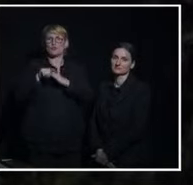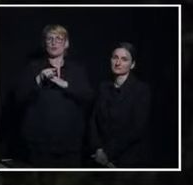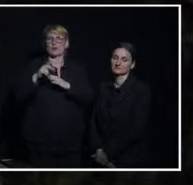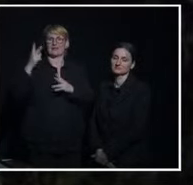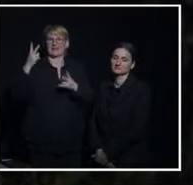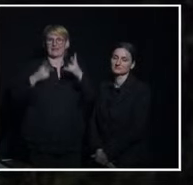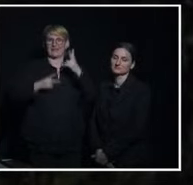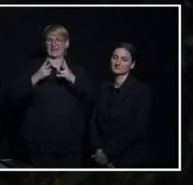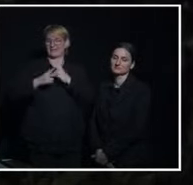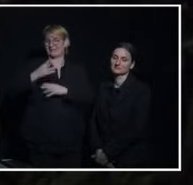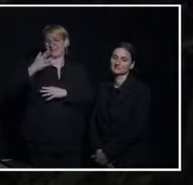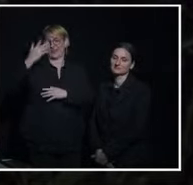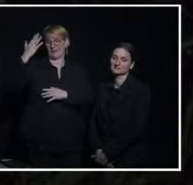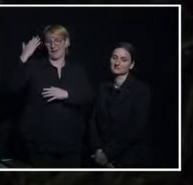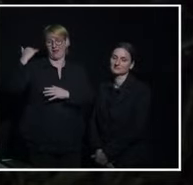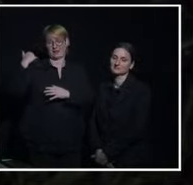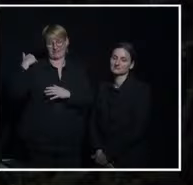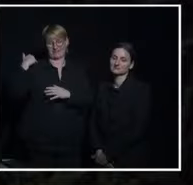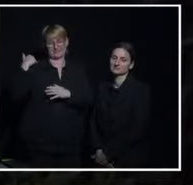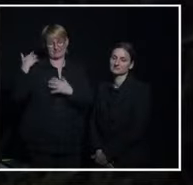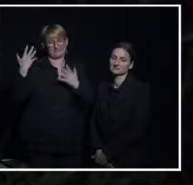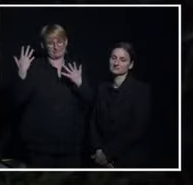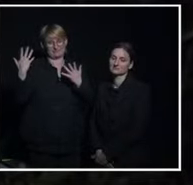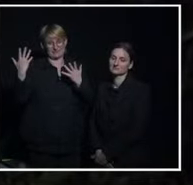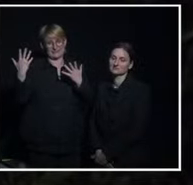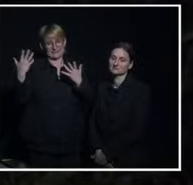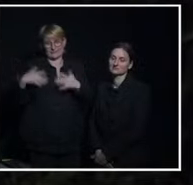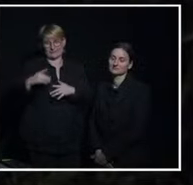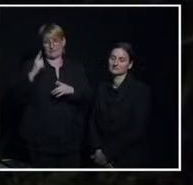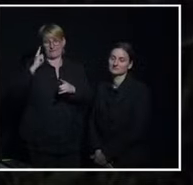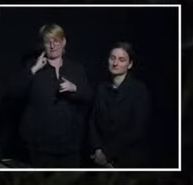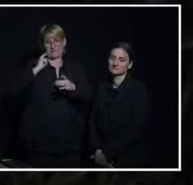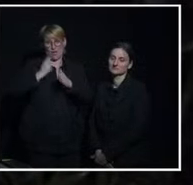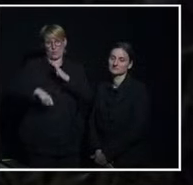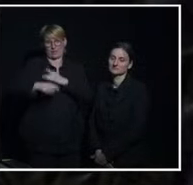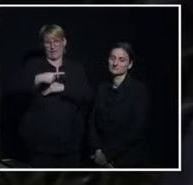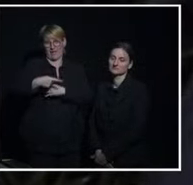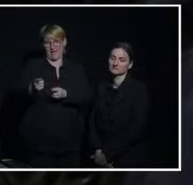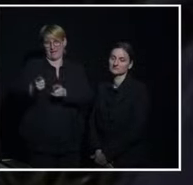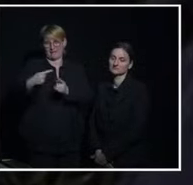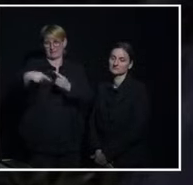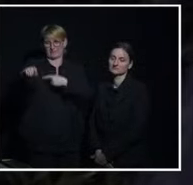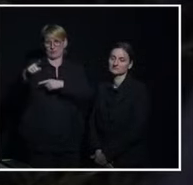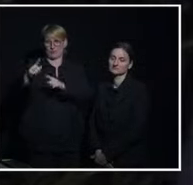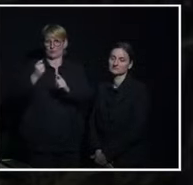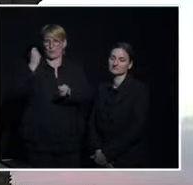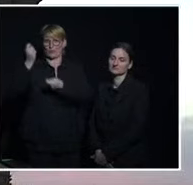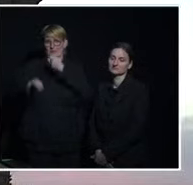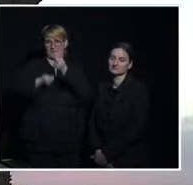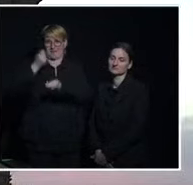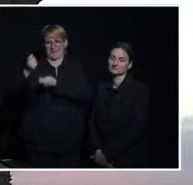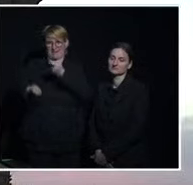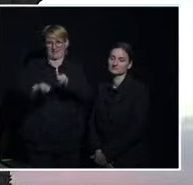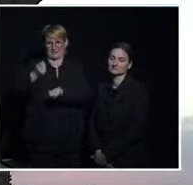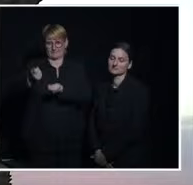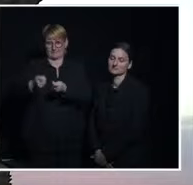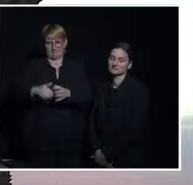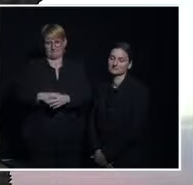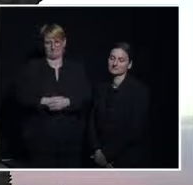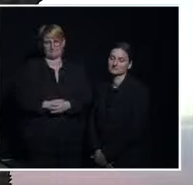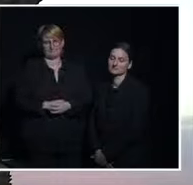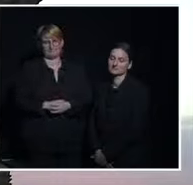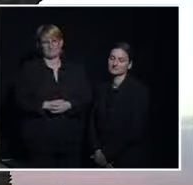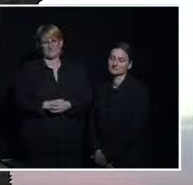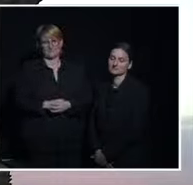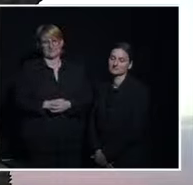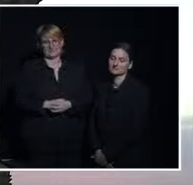es damals nun gab, verurteilt wurden und umgebracht wurden. Und